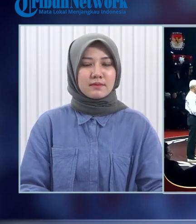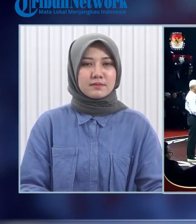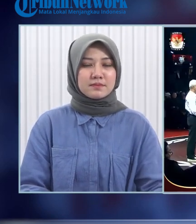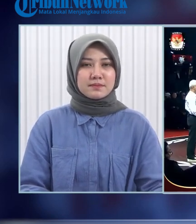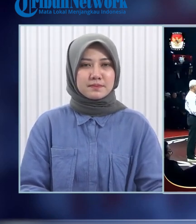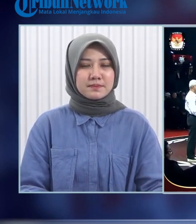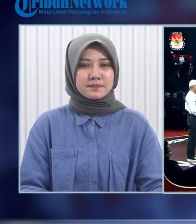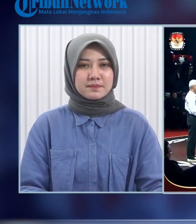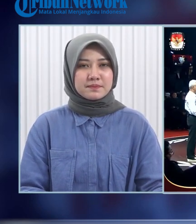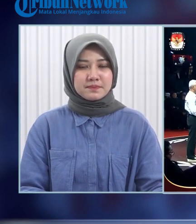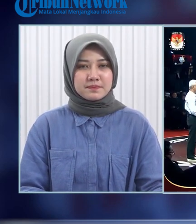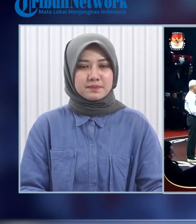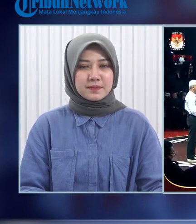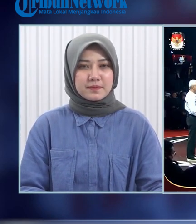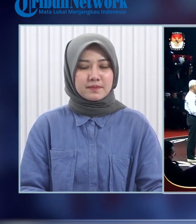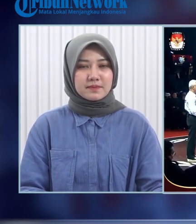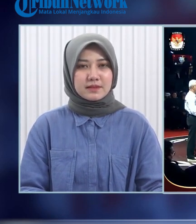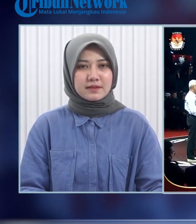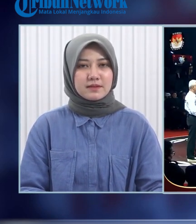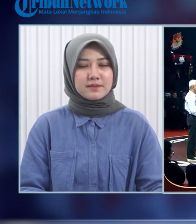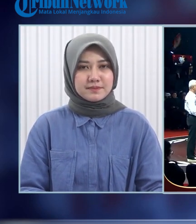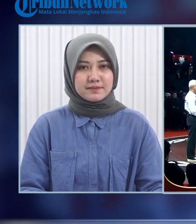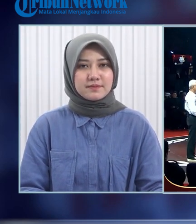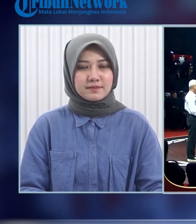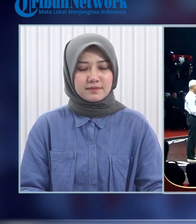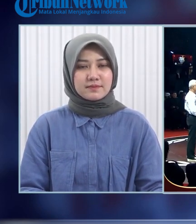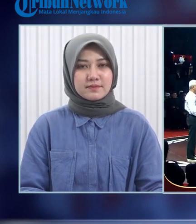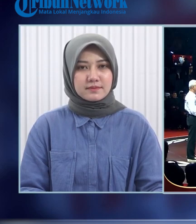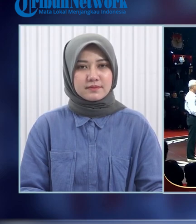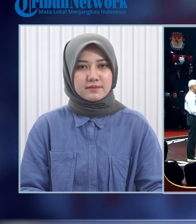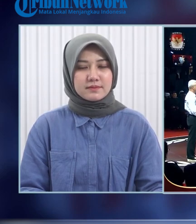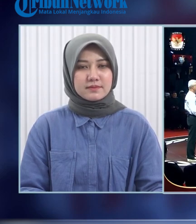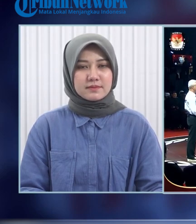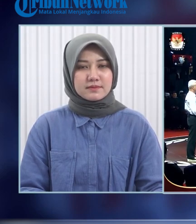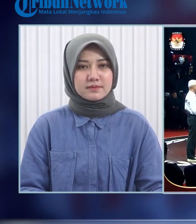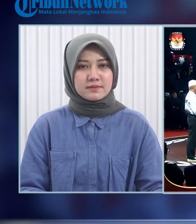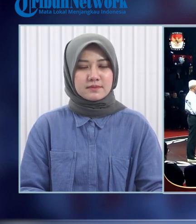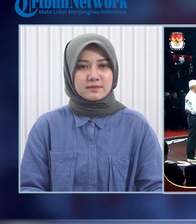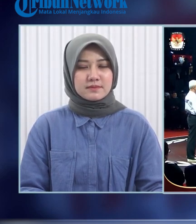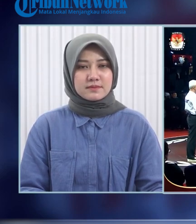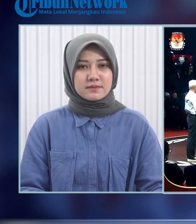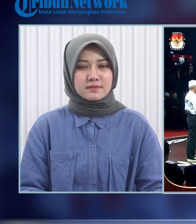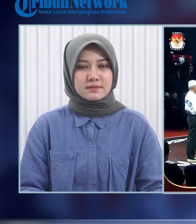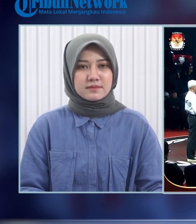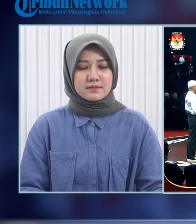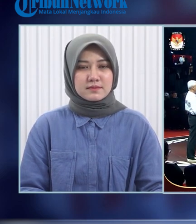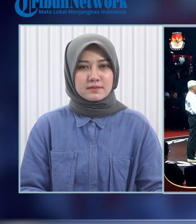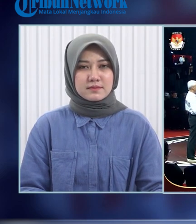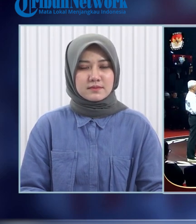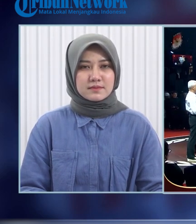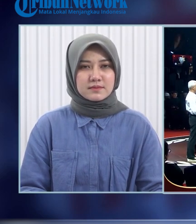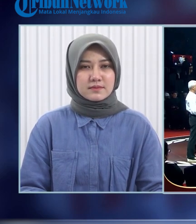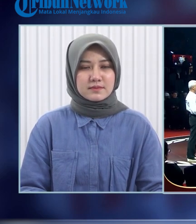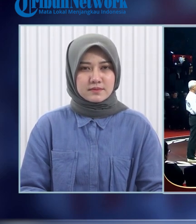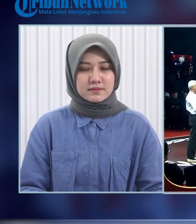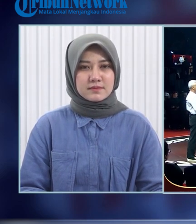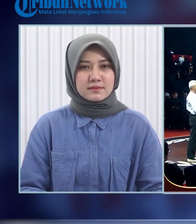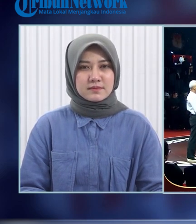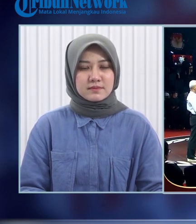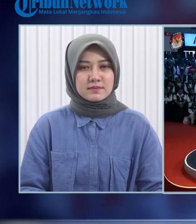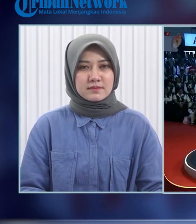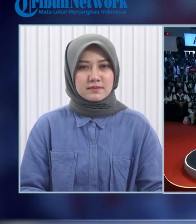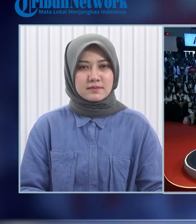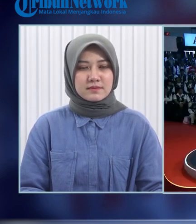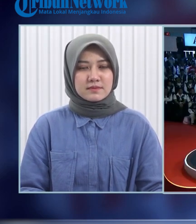Pak Prabowo yang memang mengklaim sebagai penerus dari Pak Jokowi dengan dirinya atau apa dengan pasangannya memang